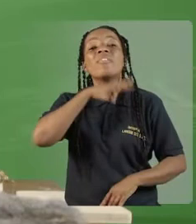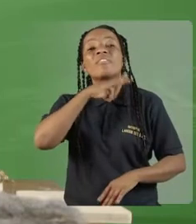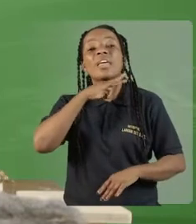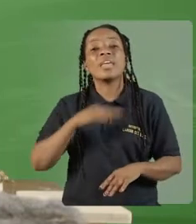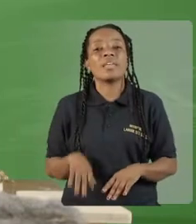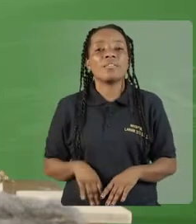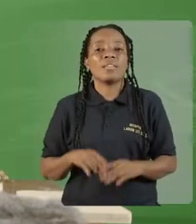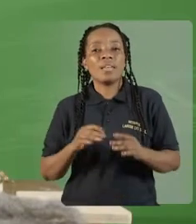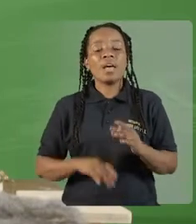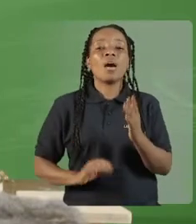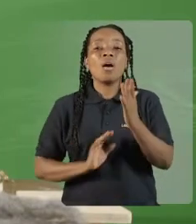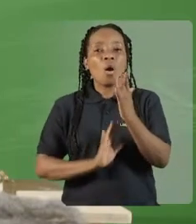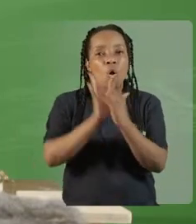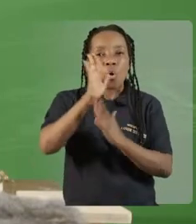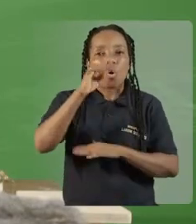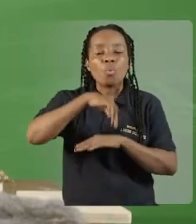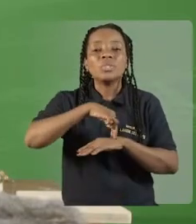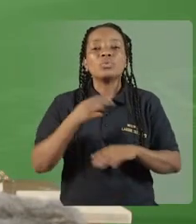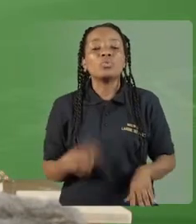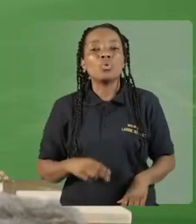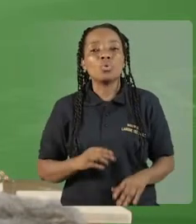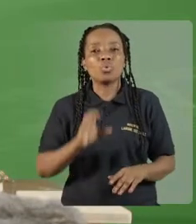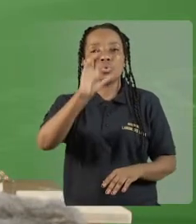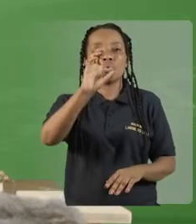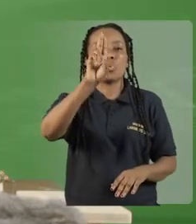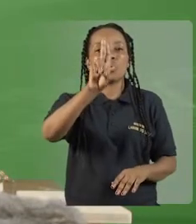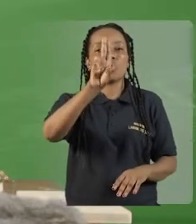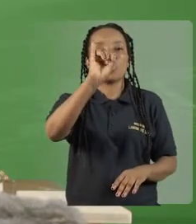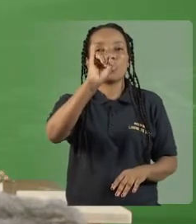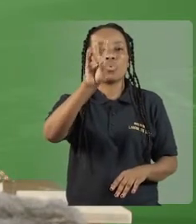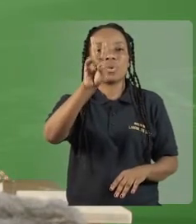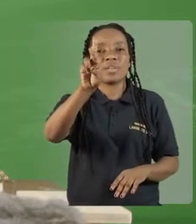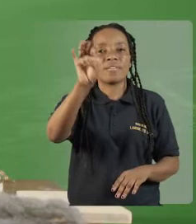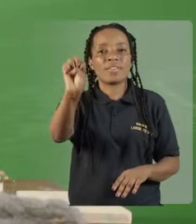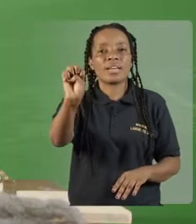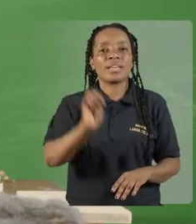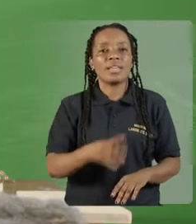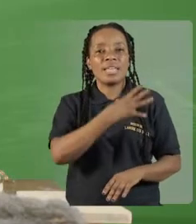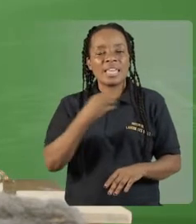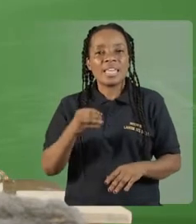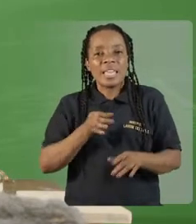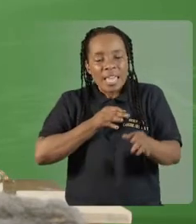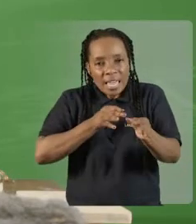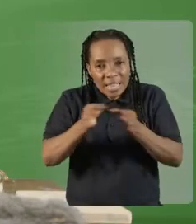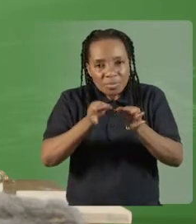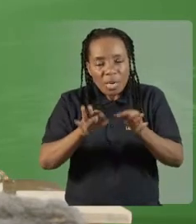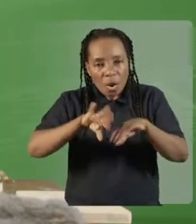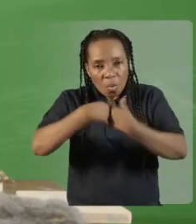la combustion du cuivre et expliquer la formation de la rouille.